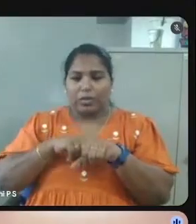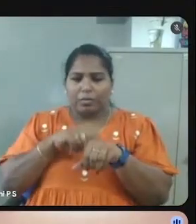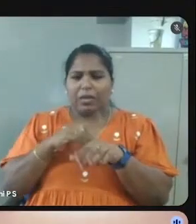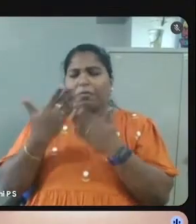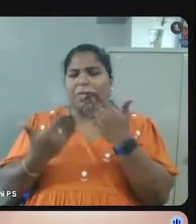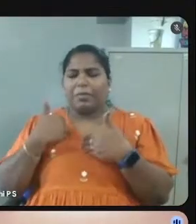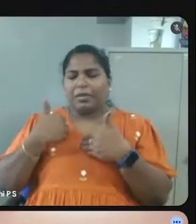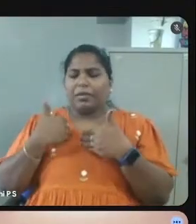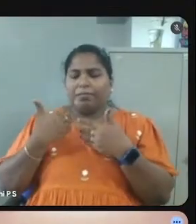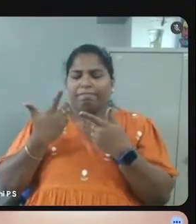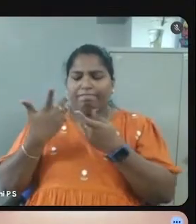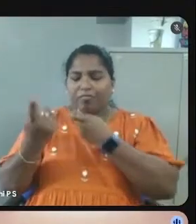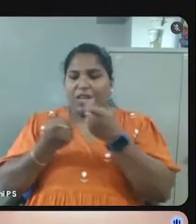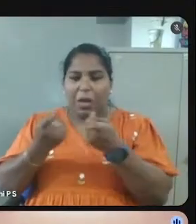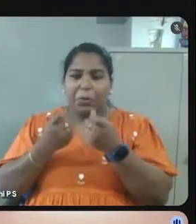ഇവർക്കൊരു ഇമ്പൾസ് കൺട്രോൾ ഉണ്ടാവും.